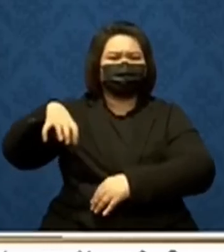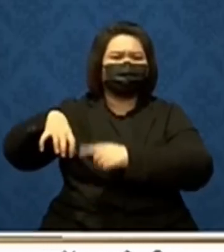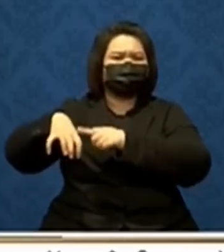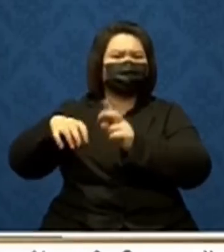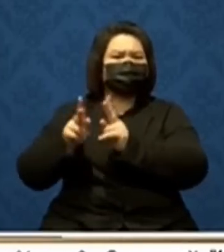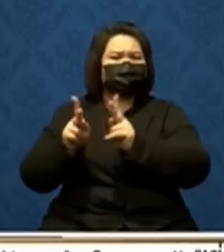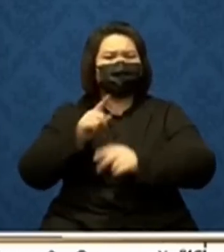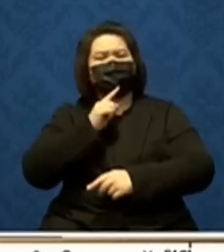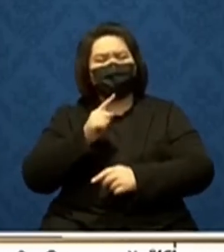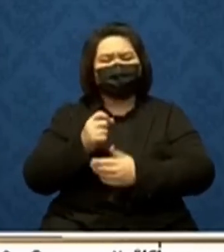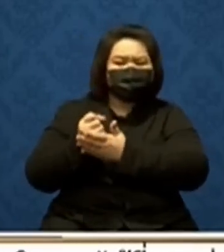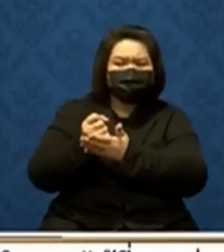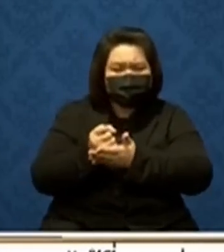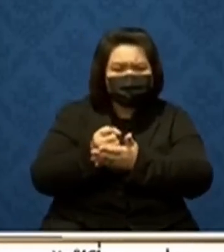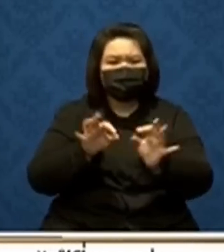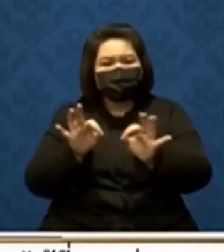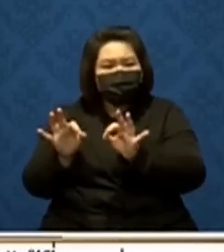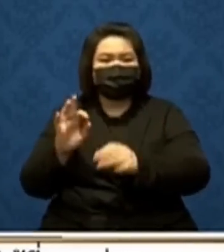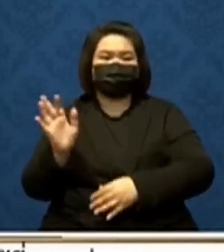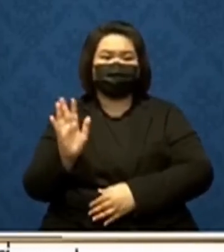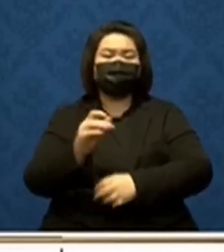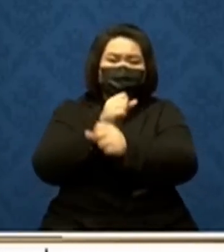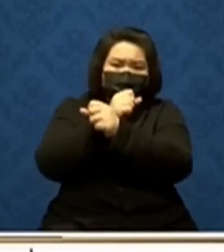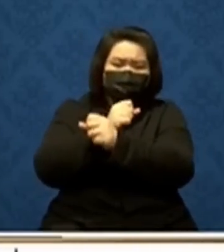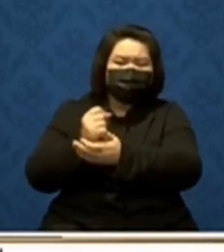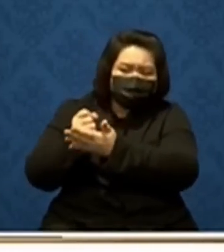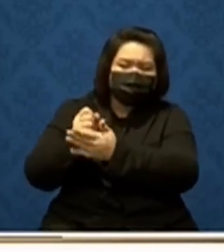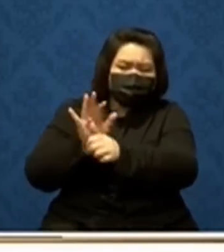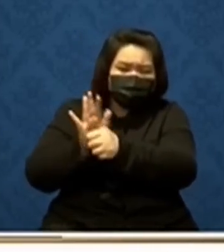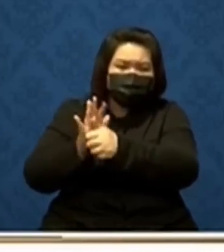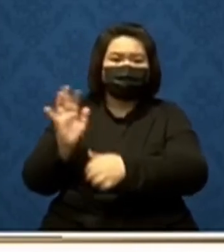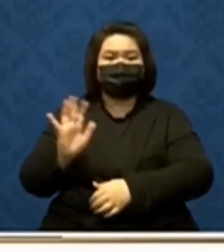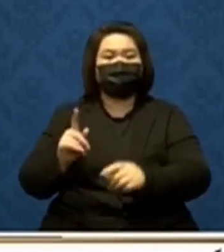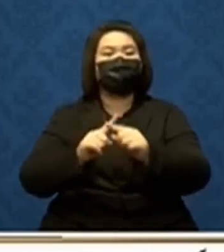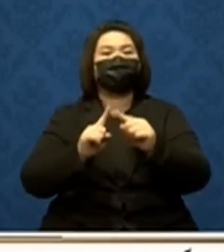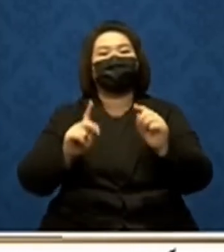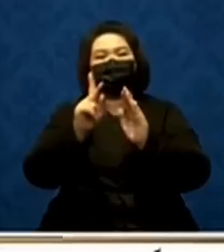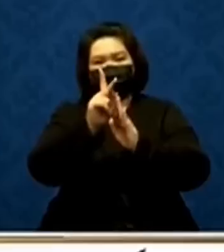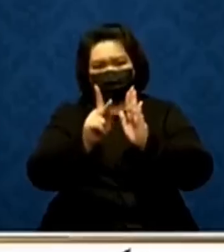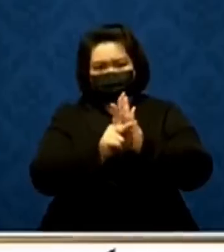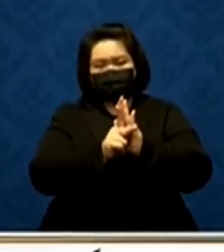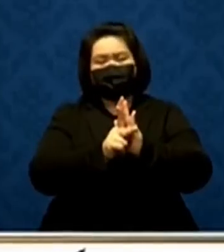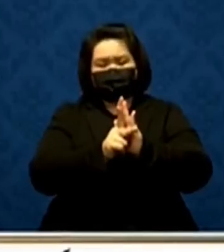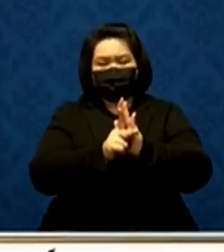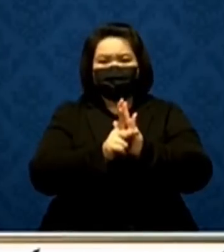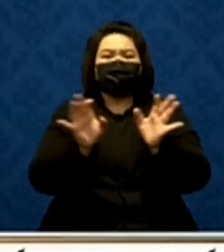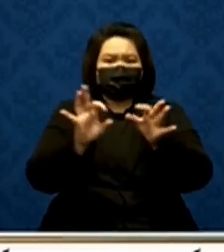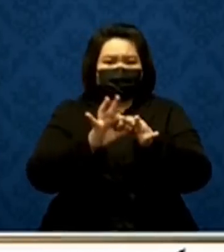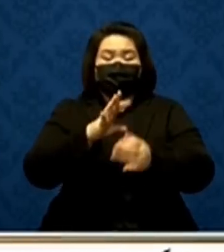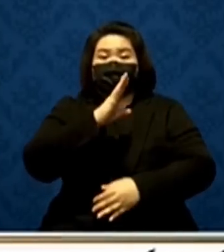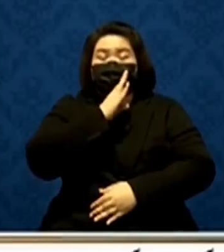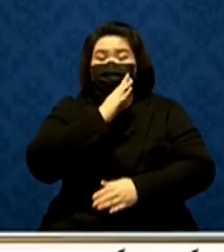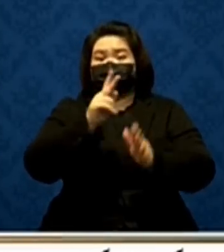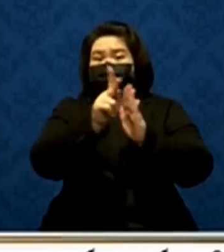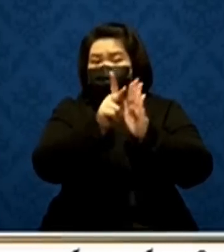ประโยคยอดใครไปช่วยเหลือใครไปปกป้องแต่ติดประเด็นข้อกฎหมายเพราะเกรงว่าถ้าไม่